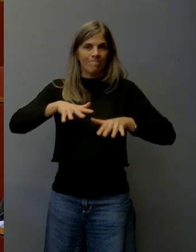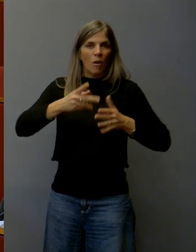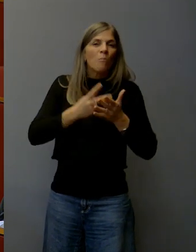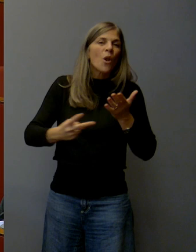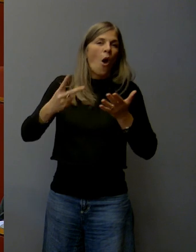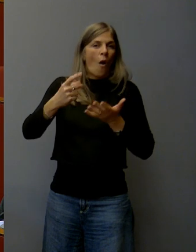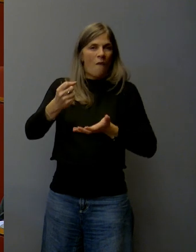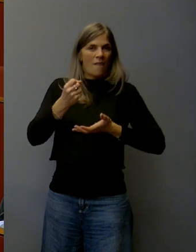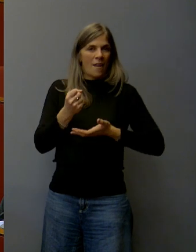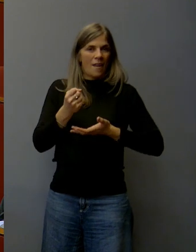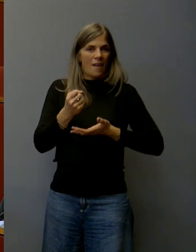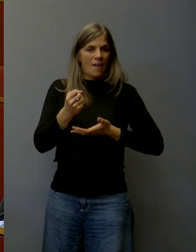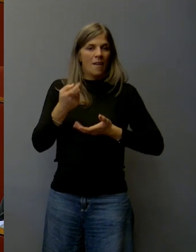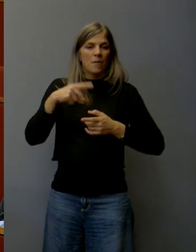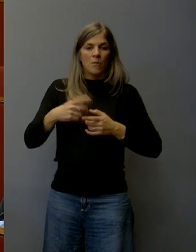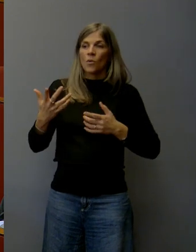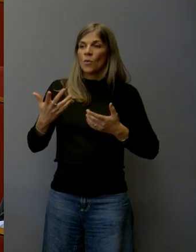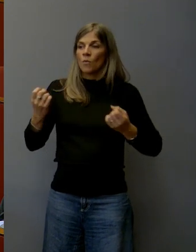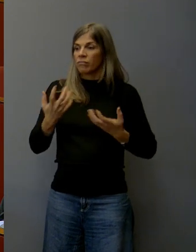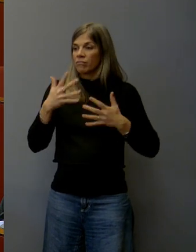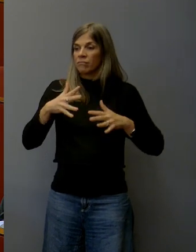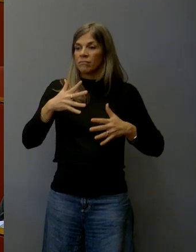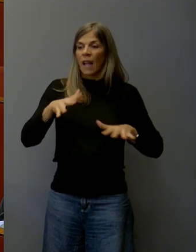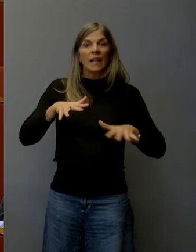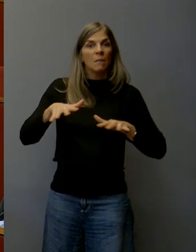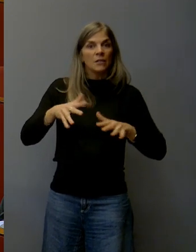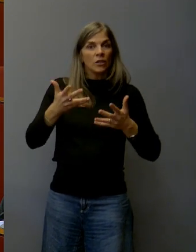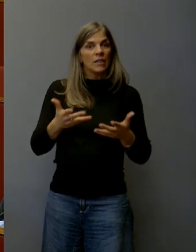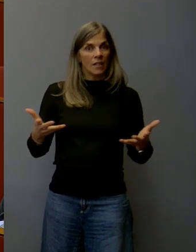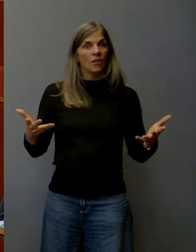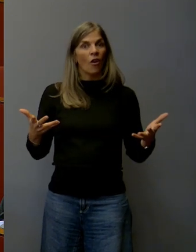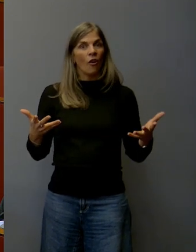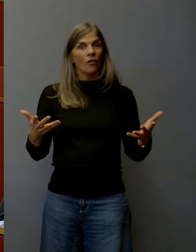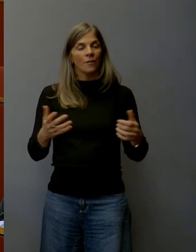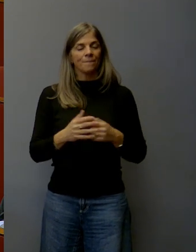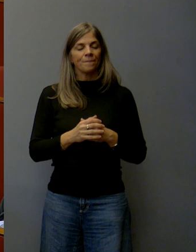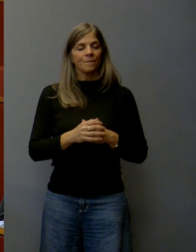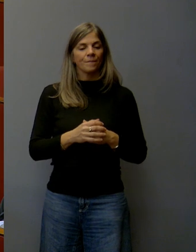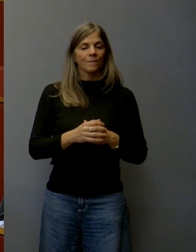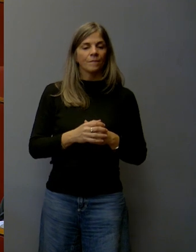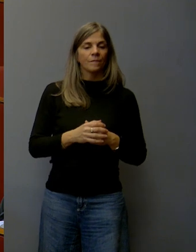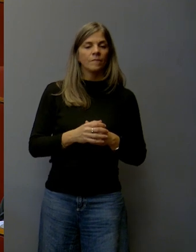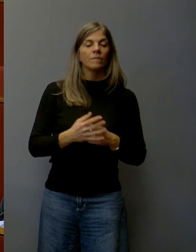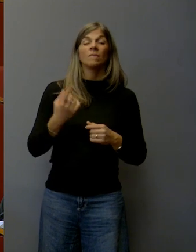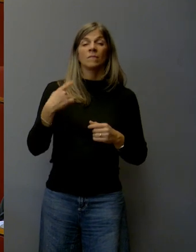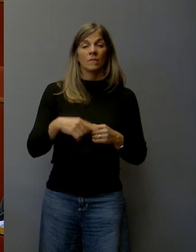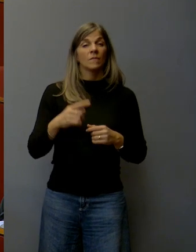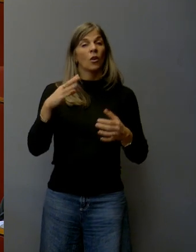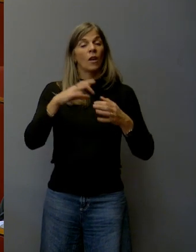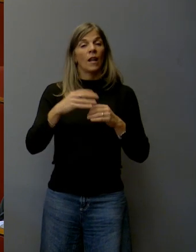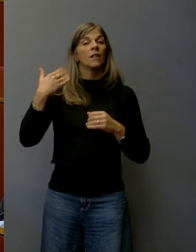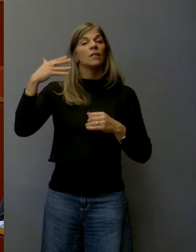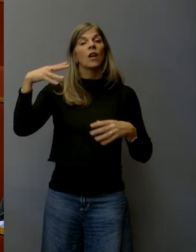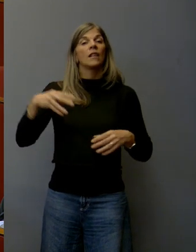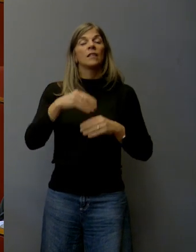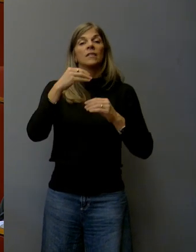normalmente dianimazione del territorio e qua torniamo sempre a quello che era un po' la premessa presidente del mio intervento